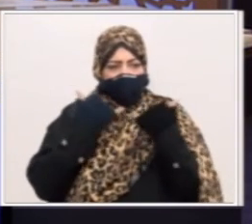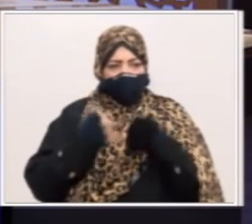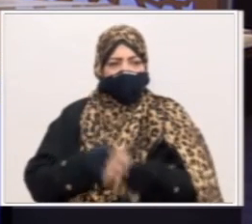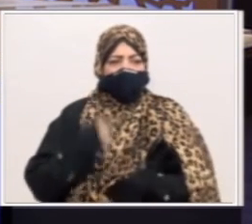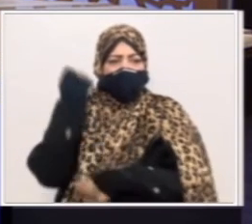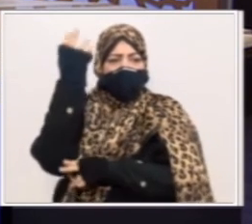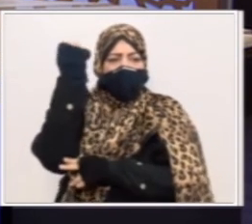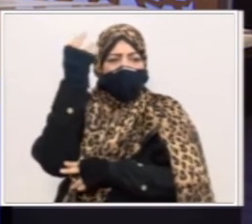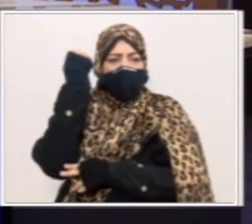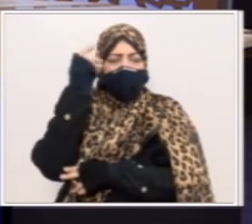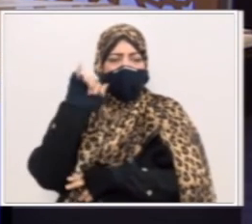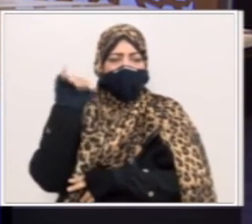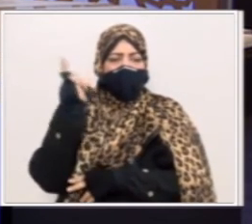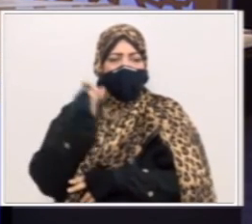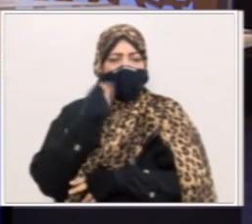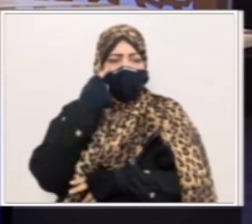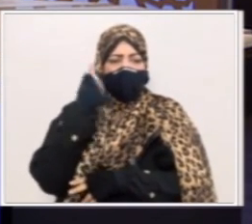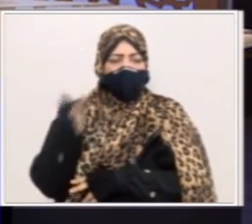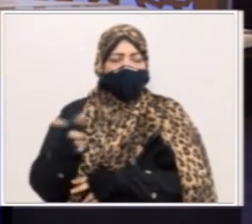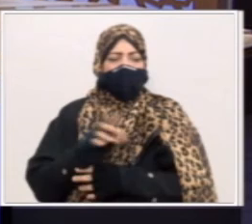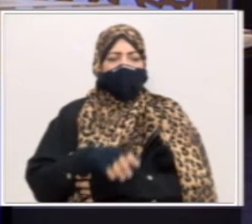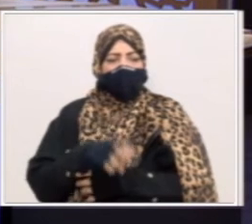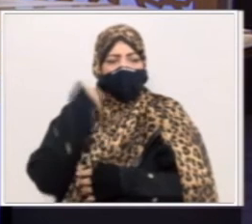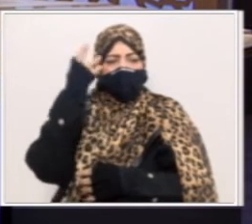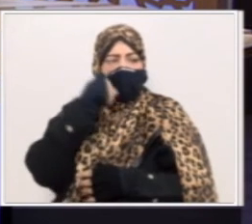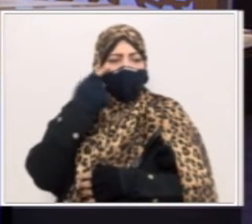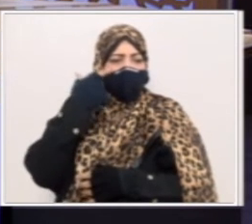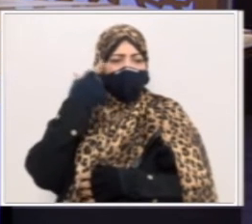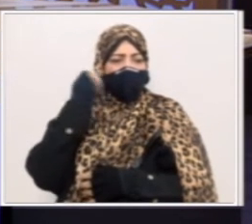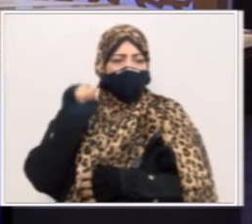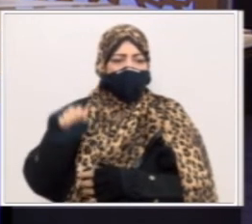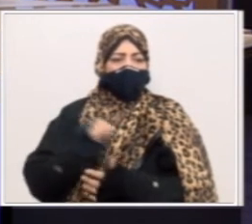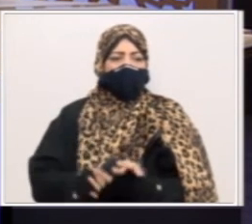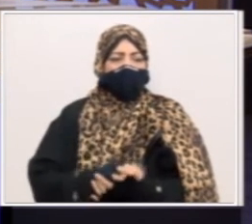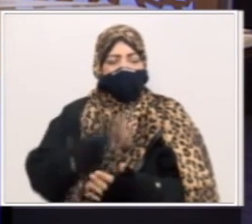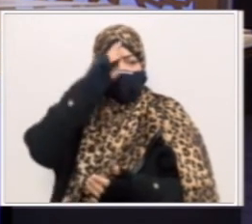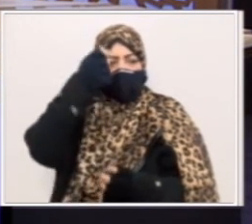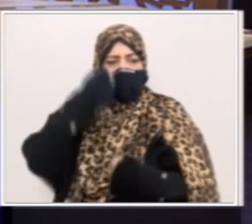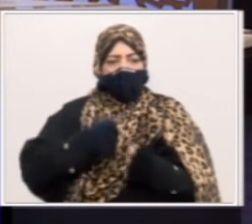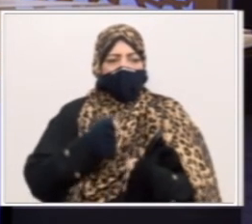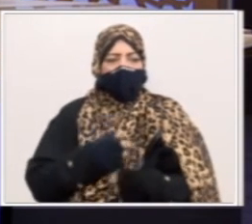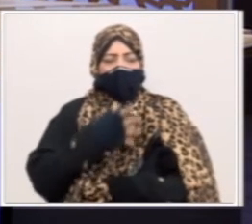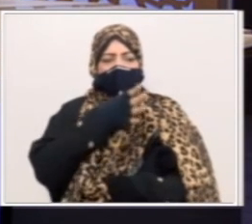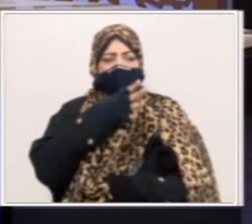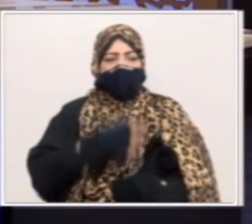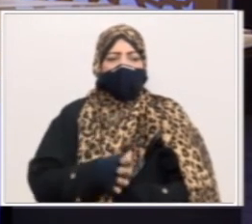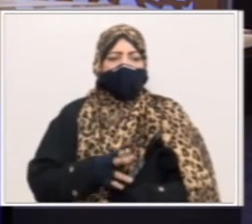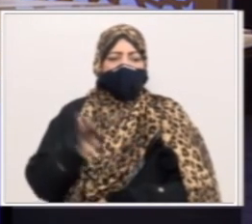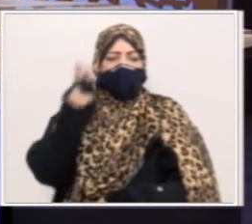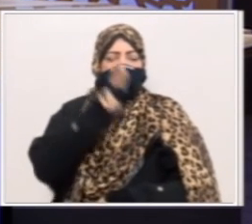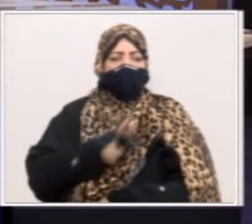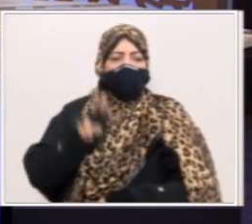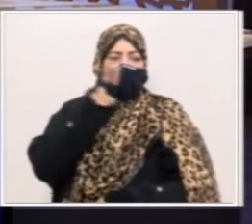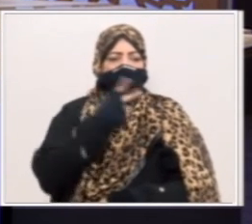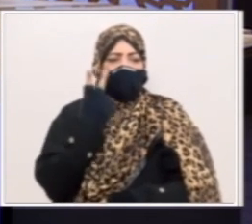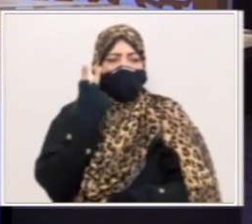الله. يا شيخ أنا عندي سؤالين يا شيخ. عرفت؟ نعم تفضل. مثلا لفريضة الحج هل تجوز